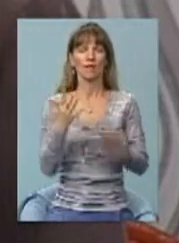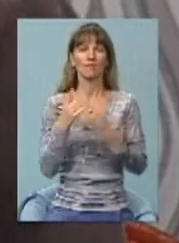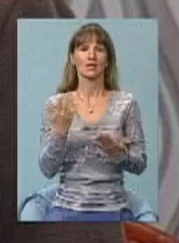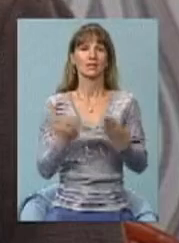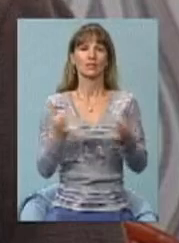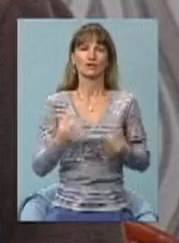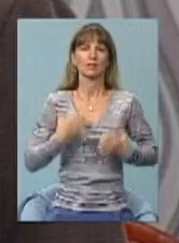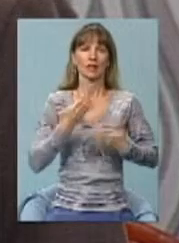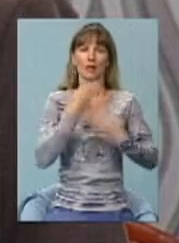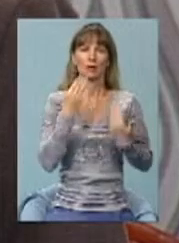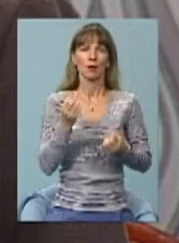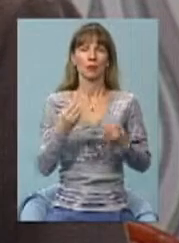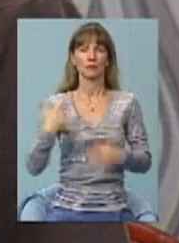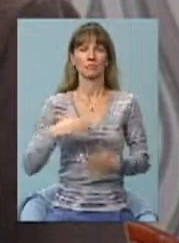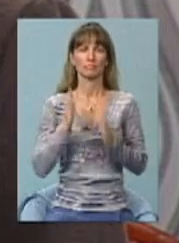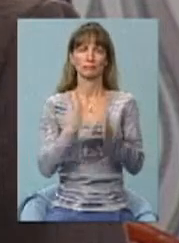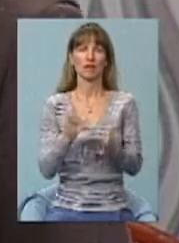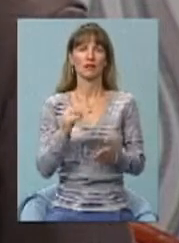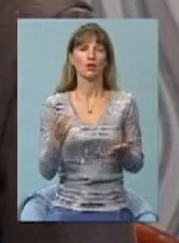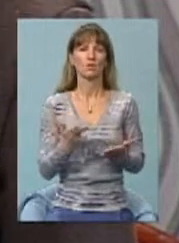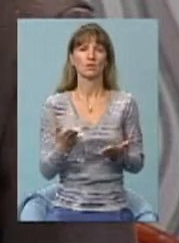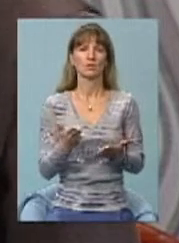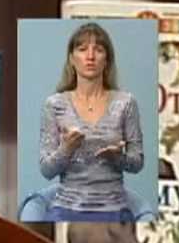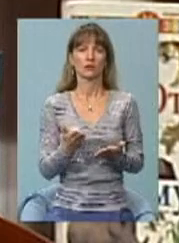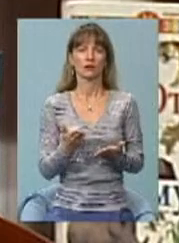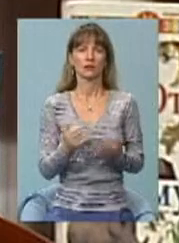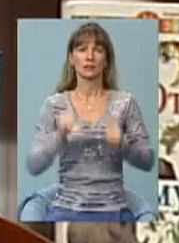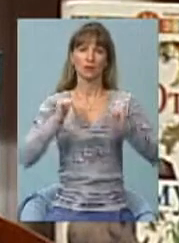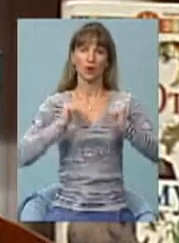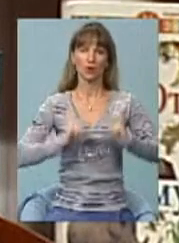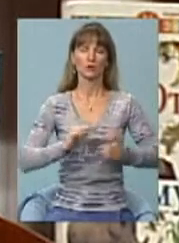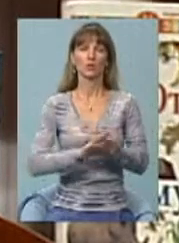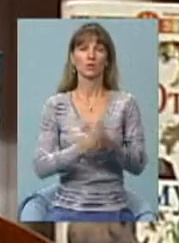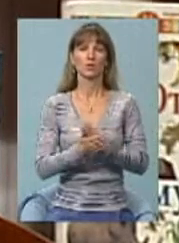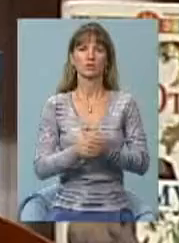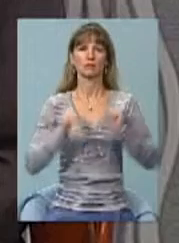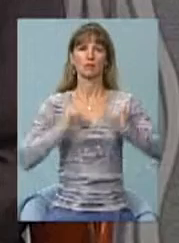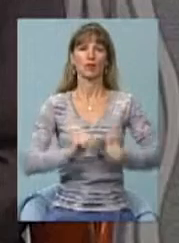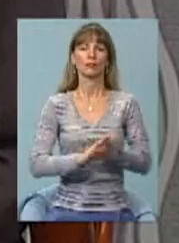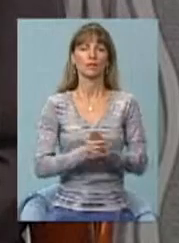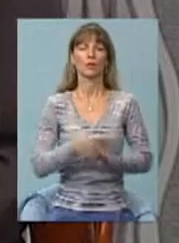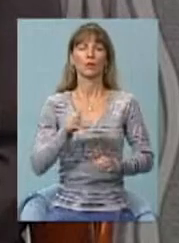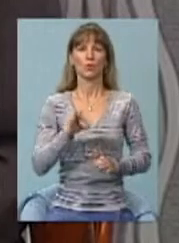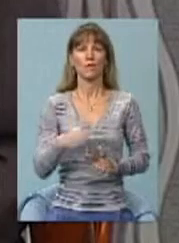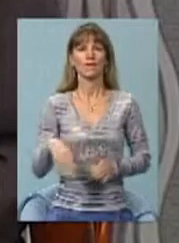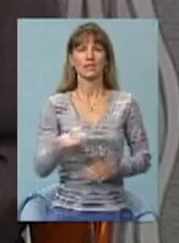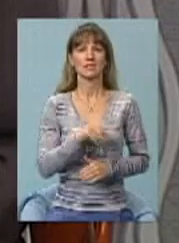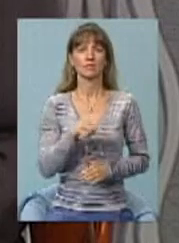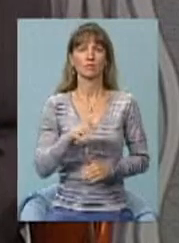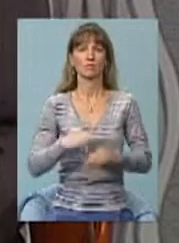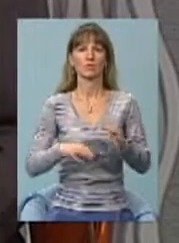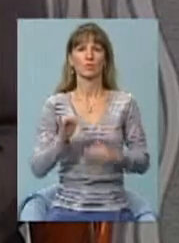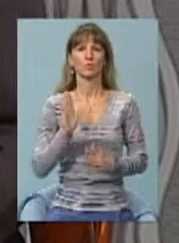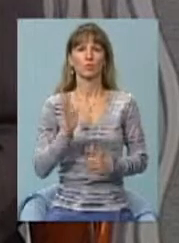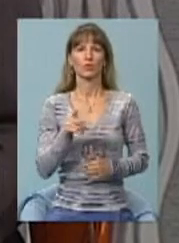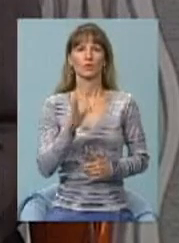нічого страшного немає, і просто себе налаштувати на якусь певну так от спокійну ситуацію, спокійну обстановку, то все воно практично і вийде. І ви